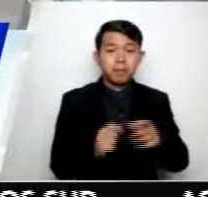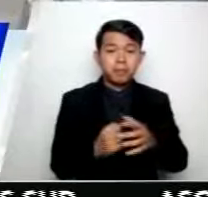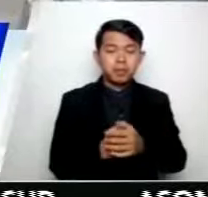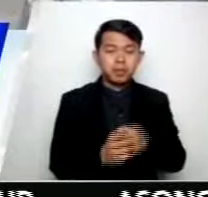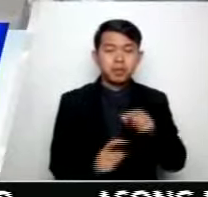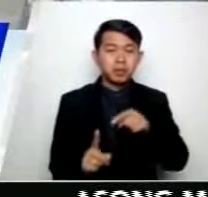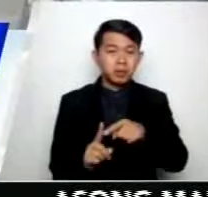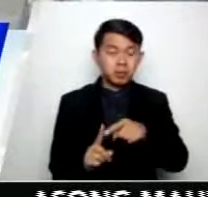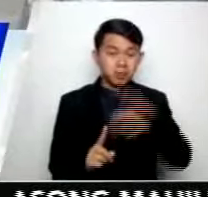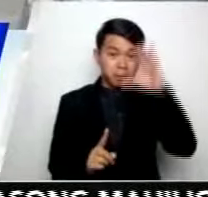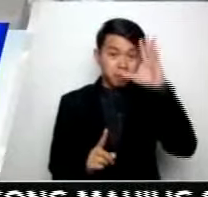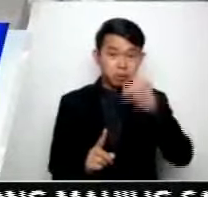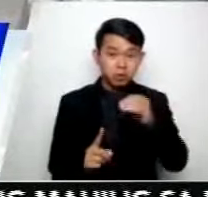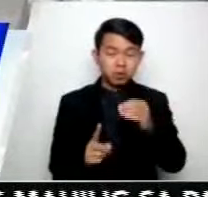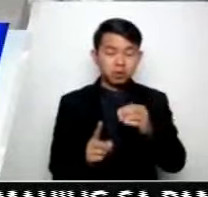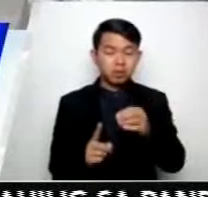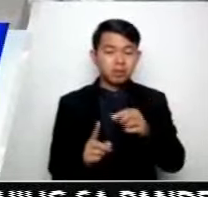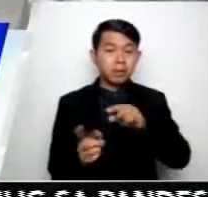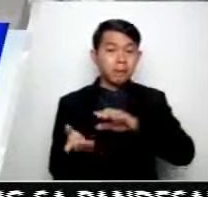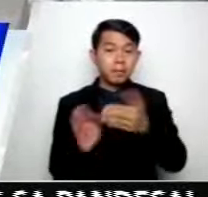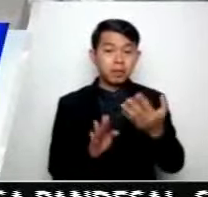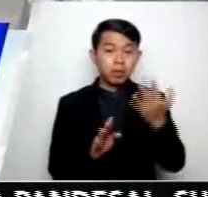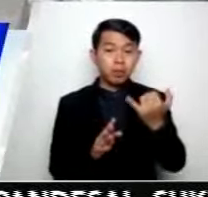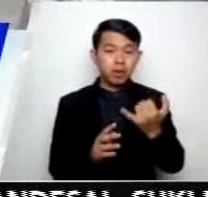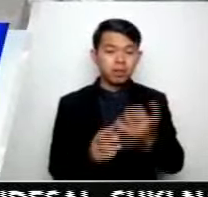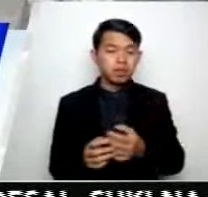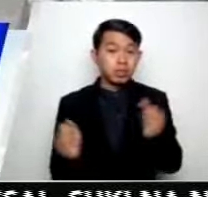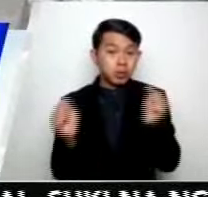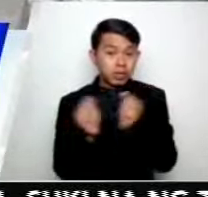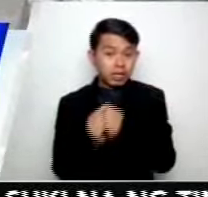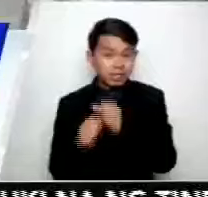ng improvised barbell ng kanya o manong katrabaho.